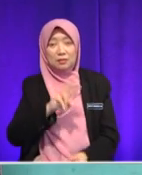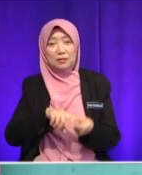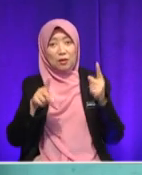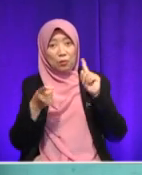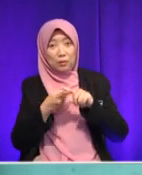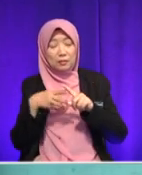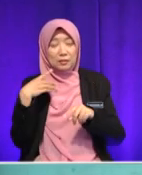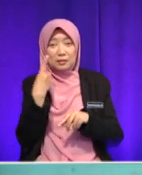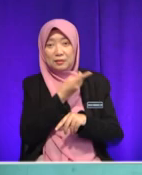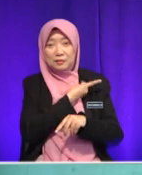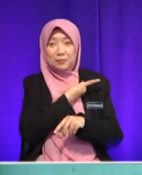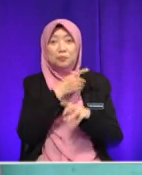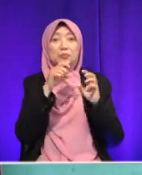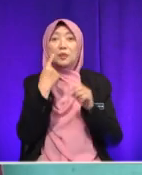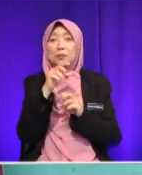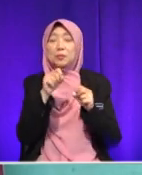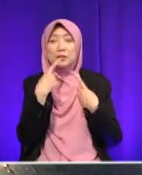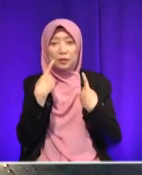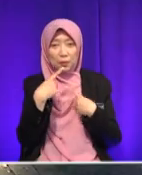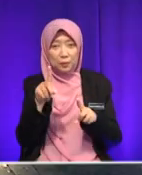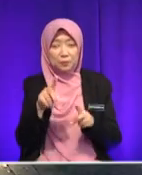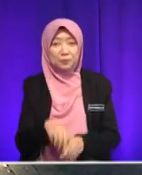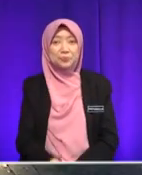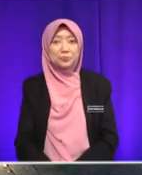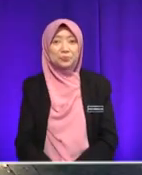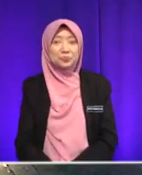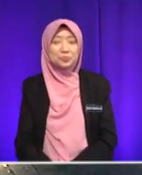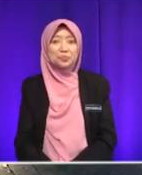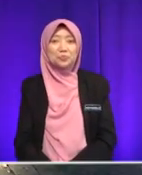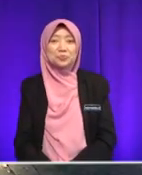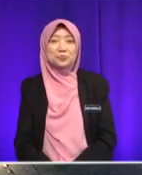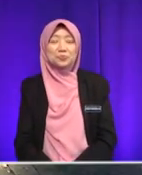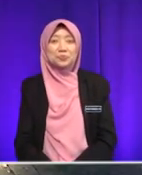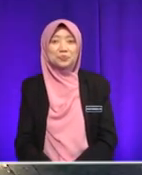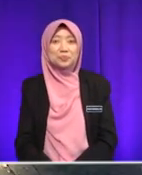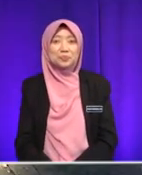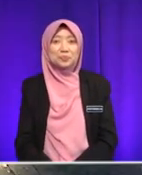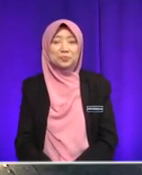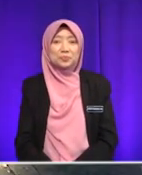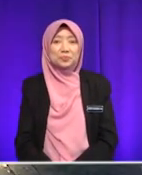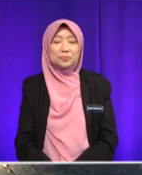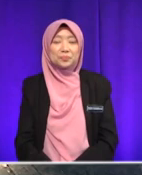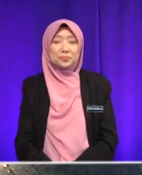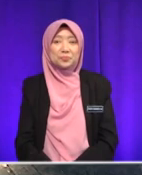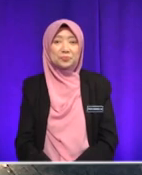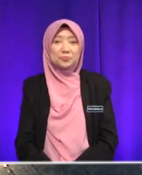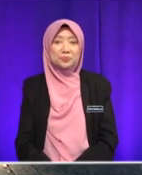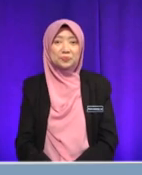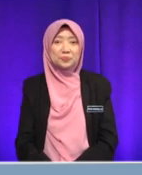di sini, siapa yang boleh menjawab soalan ini? Ain. Laju tu Ain. Silakan Ain. Okey, silakan Ain.